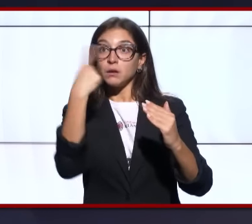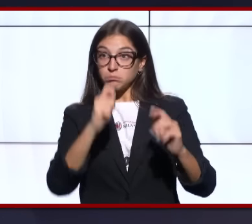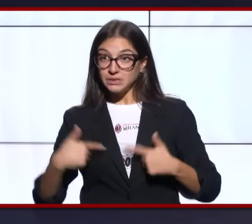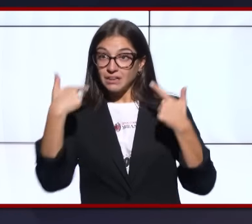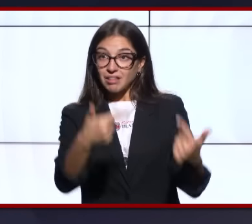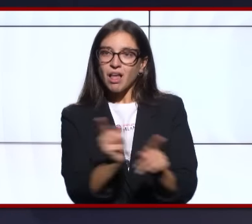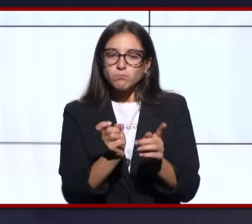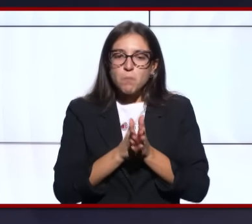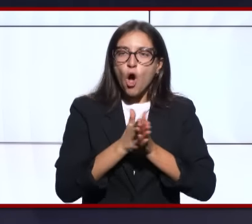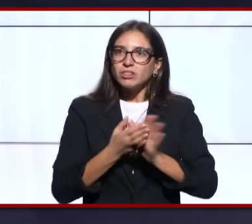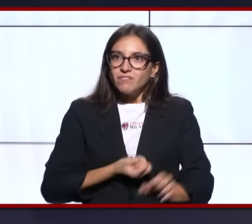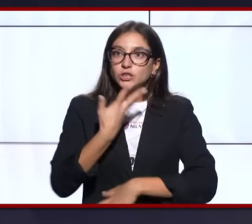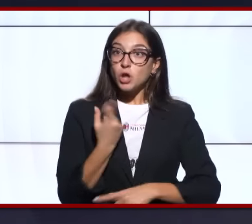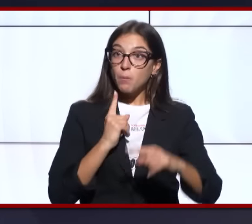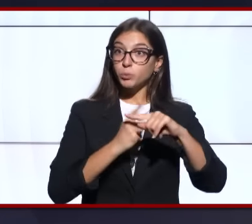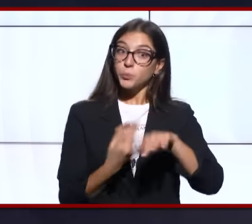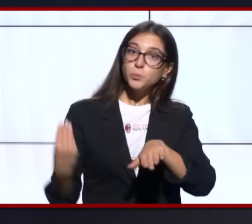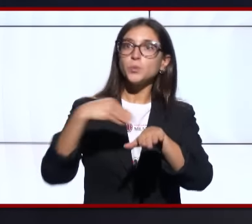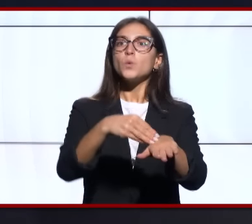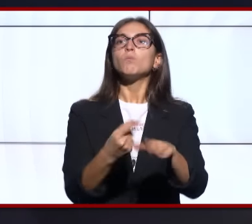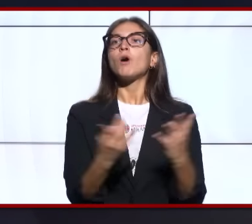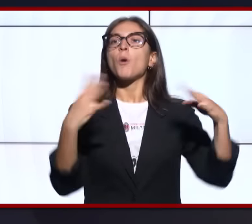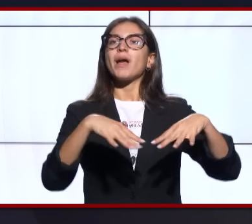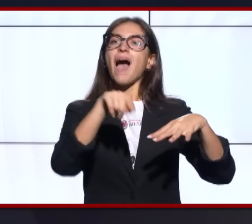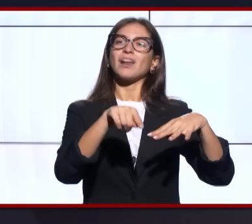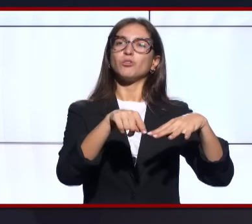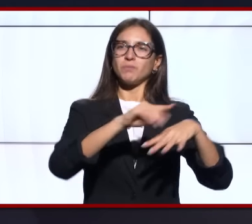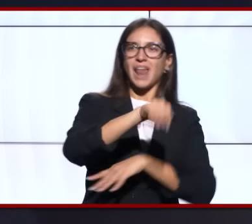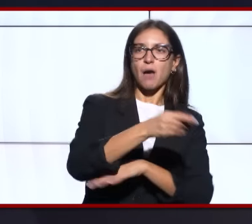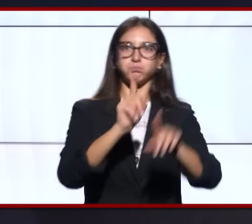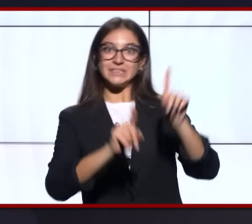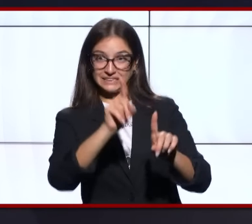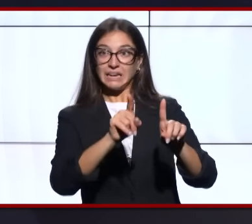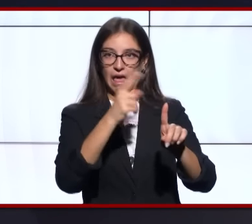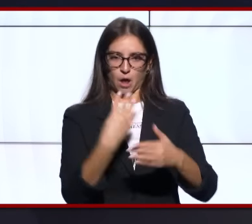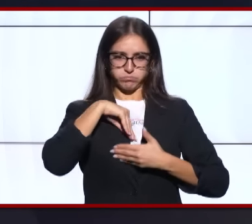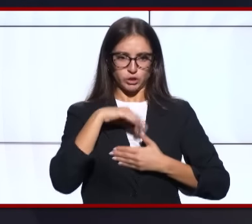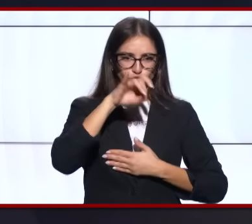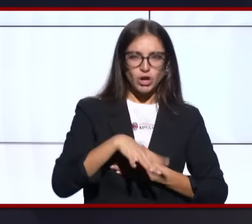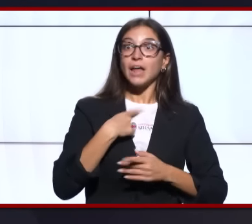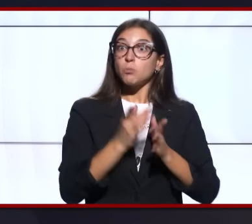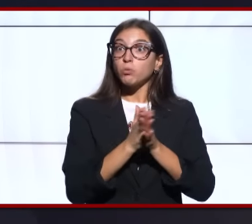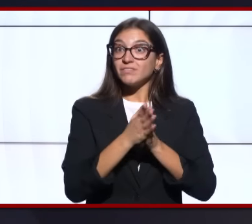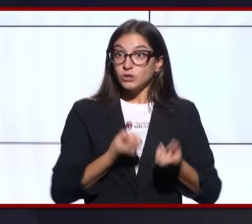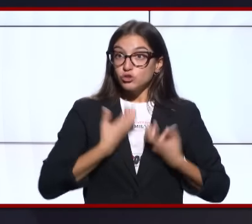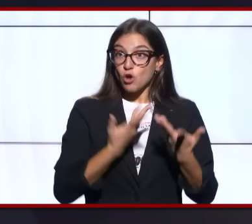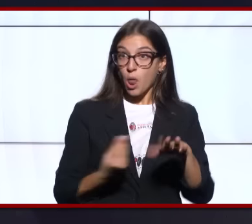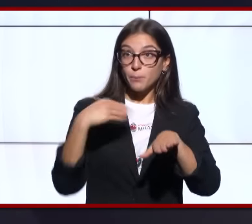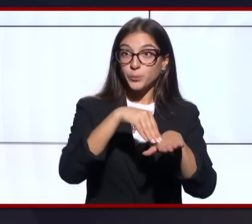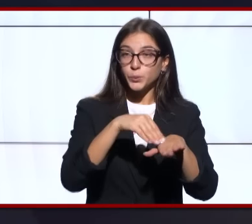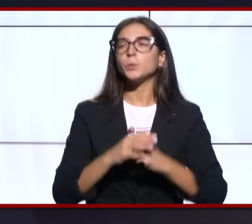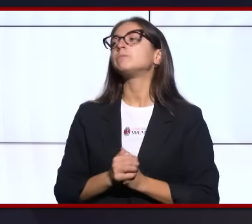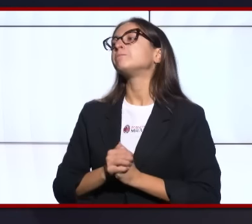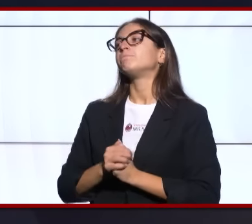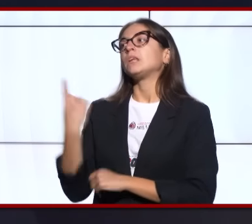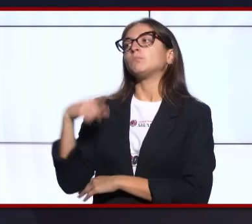anche extra nella gara di domani oltre alle motivazioni con milan- Napoli porta sempre con sé Grazie La la mia motivazione di essere l'allenatore